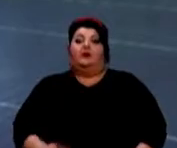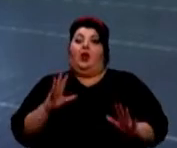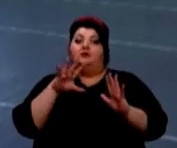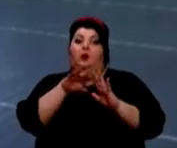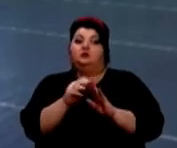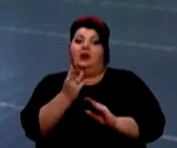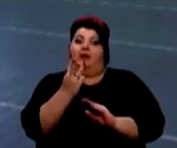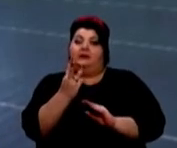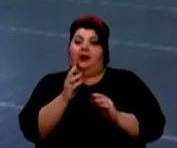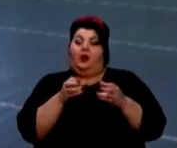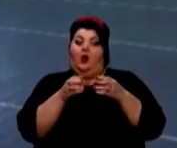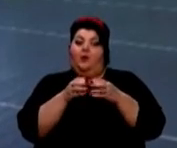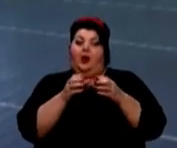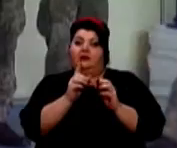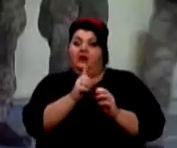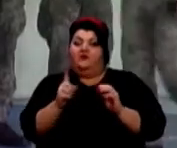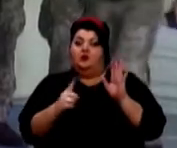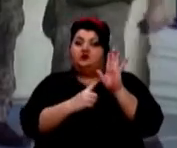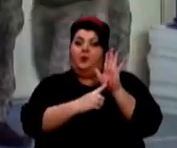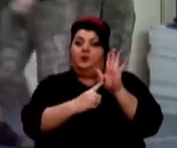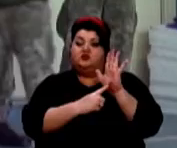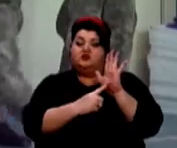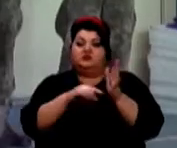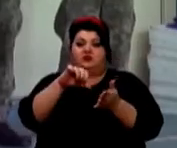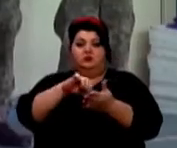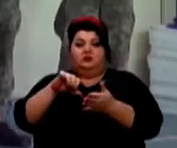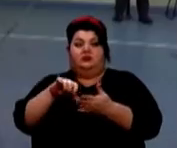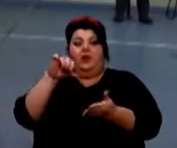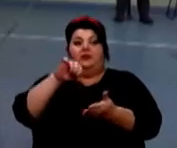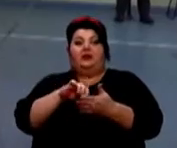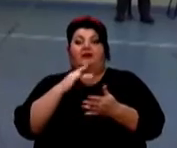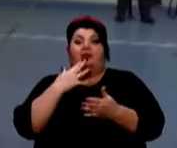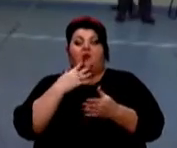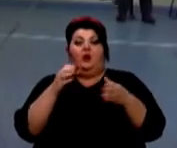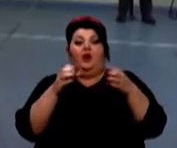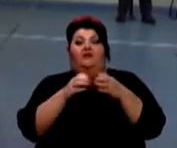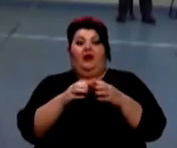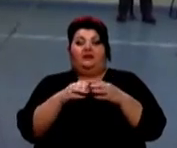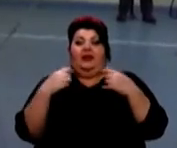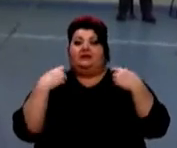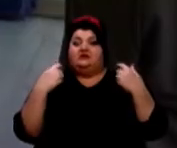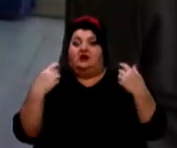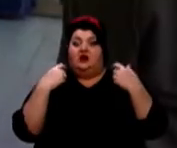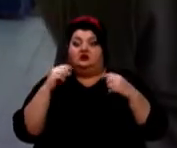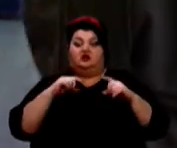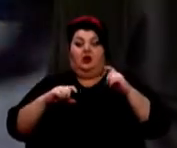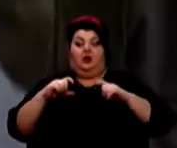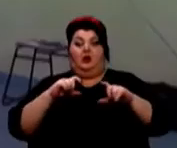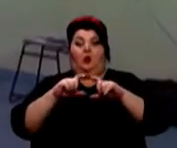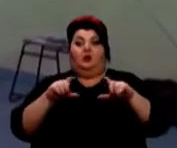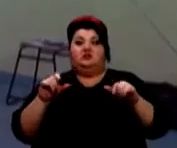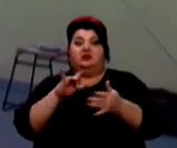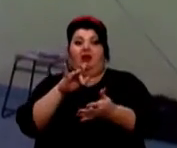Долучилося 3 команди, у кожній по 6 учасників. Це представники Нацгвардії, сержантського коледжу та Центру військово-спортивної підготовки